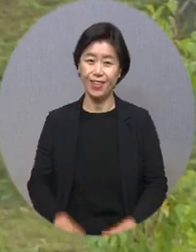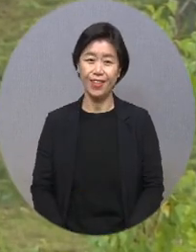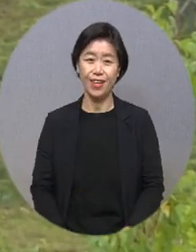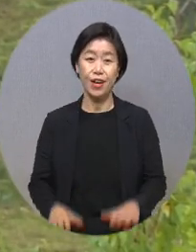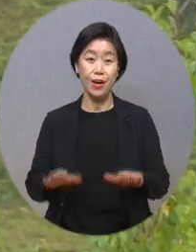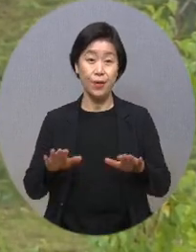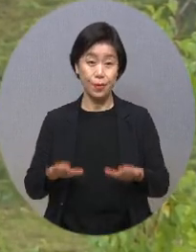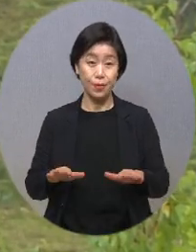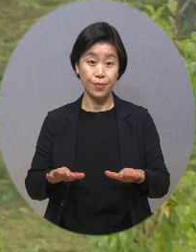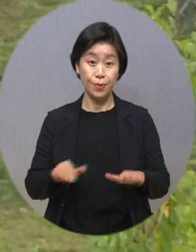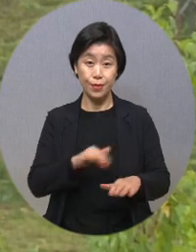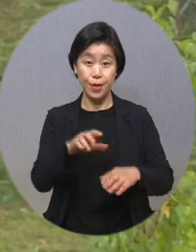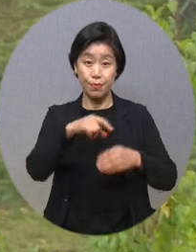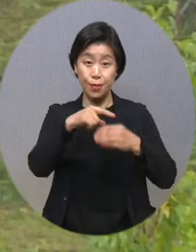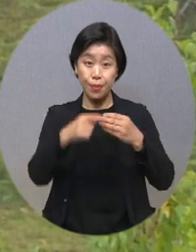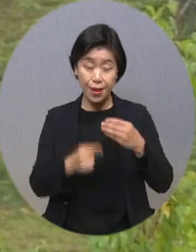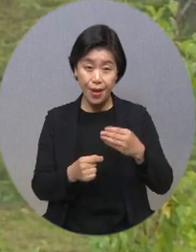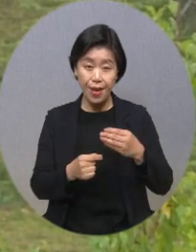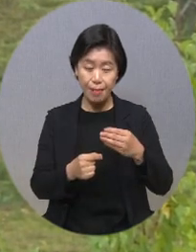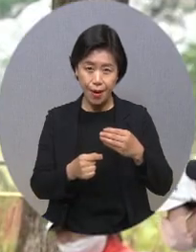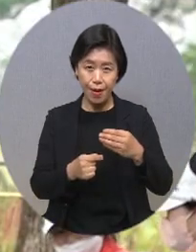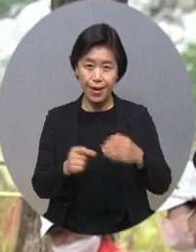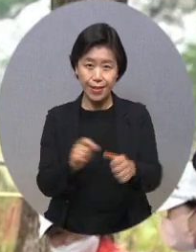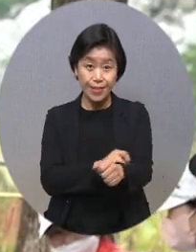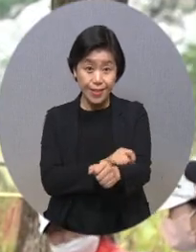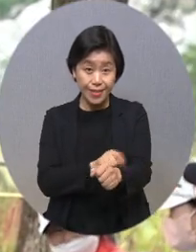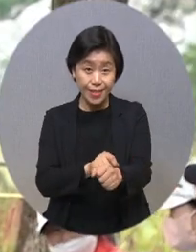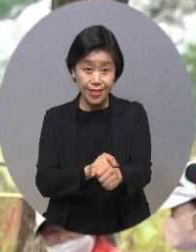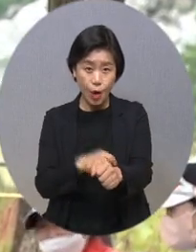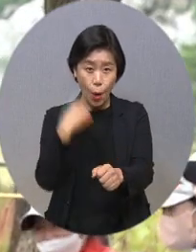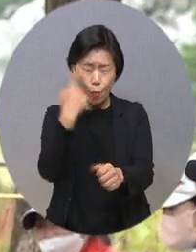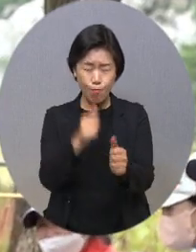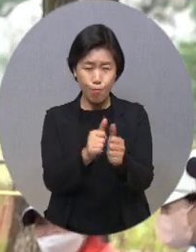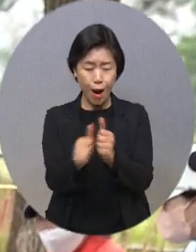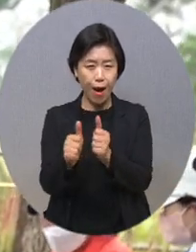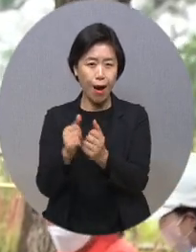골프TV 역사상 비주얼 특집으로 죄송해요.